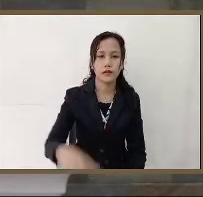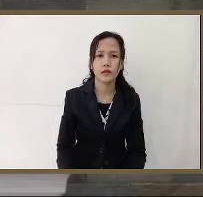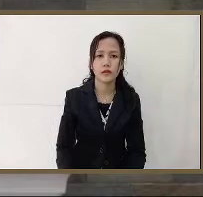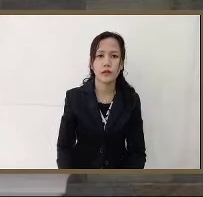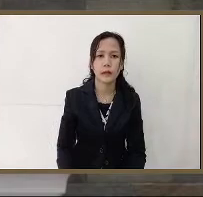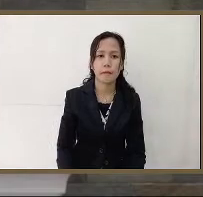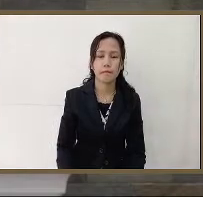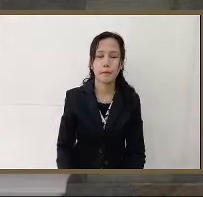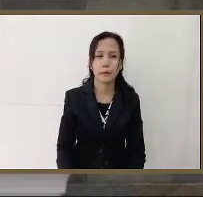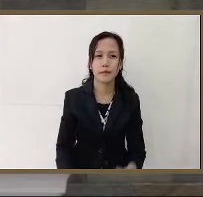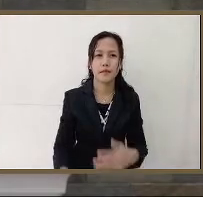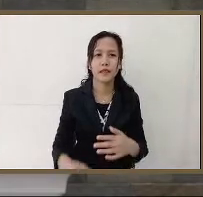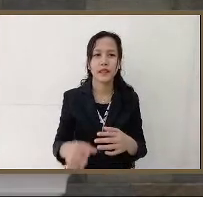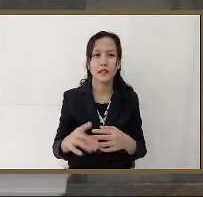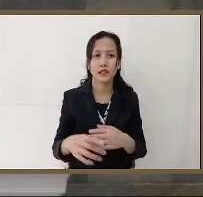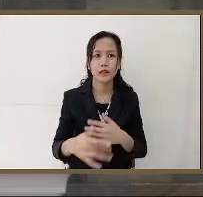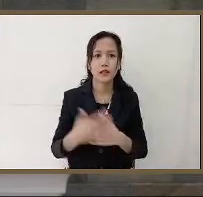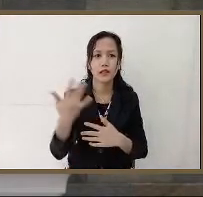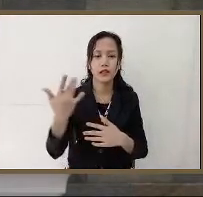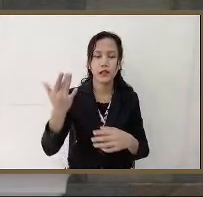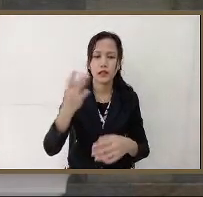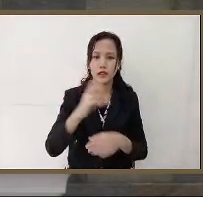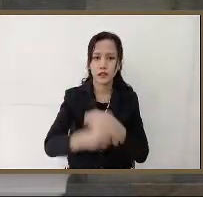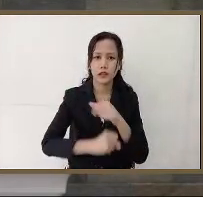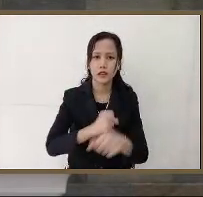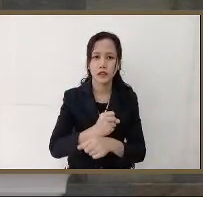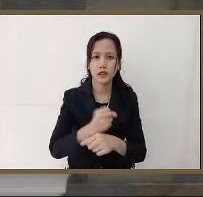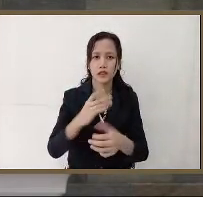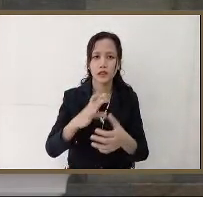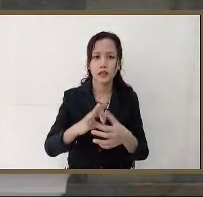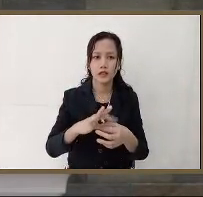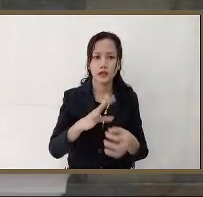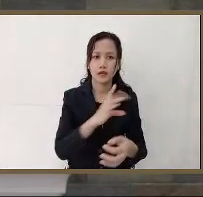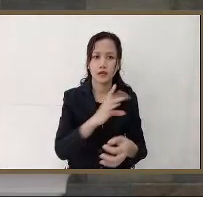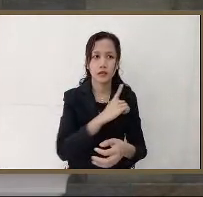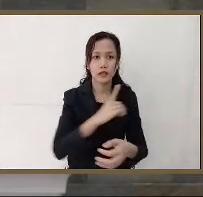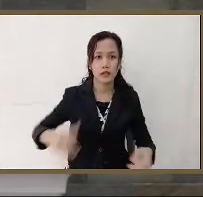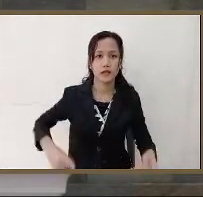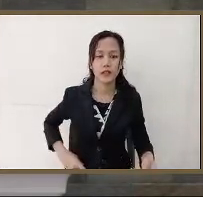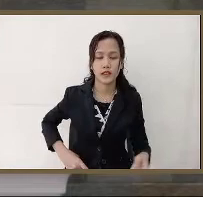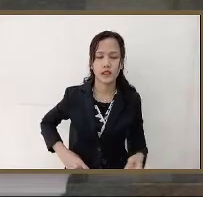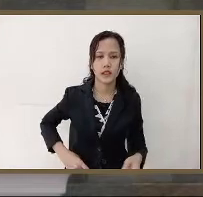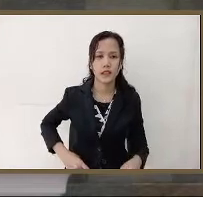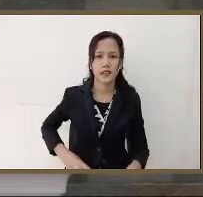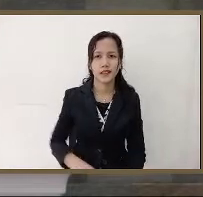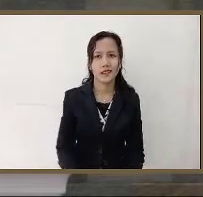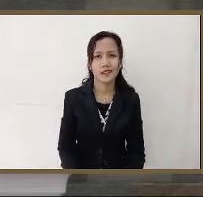the early years of King David, as king, ay nakampaign talaga siya